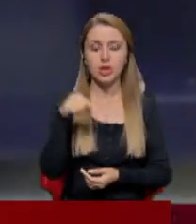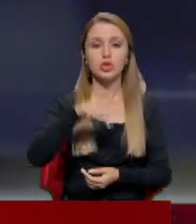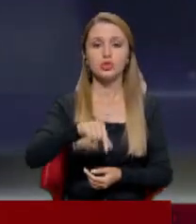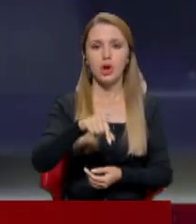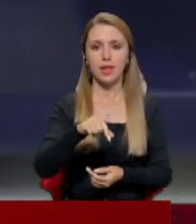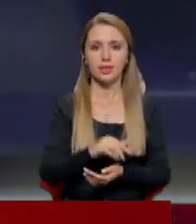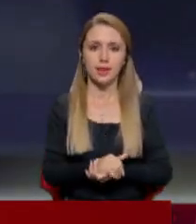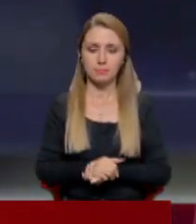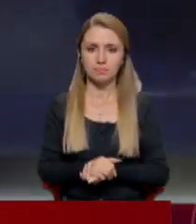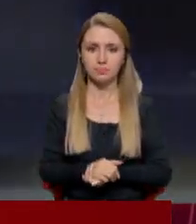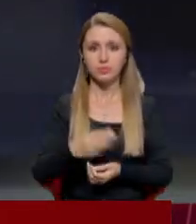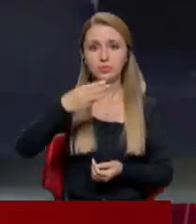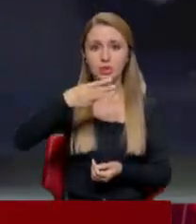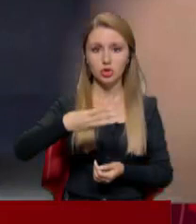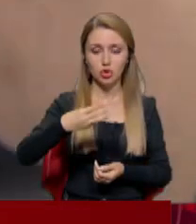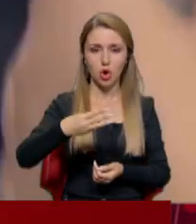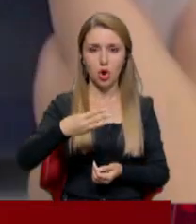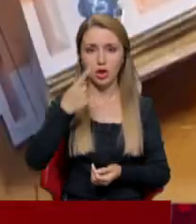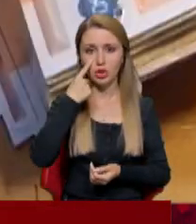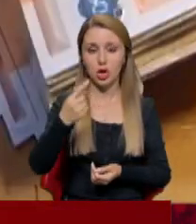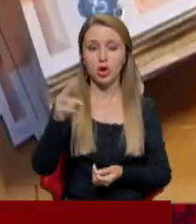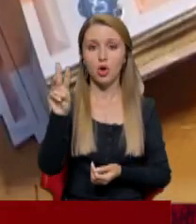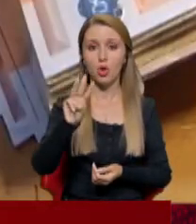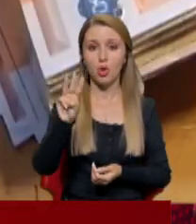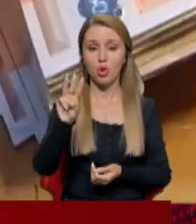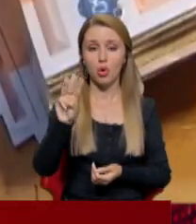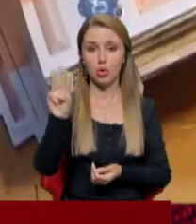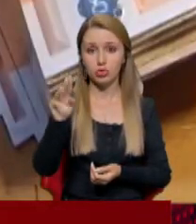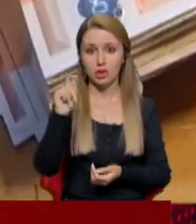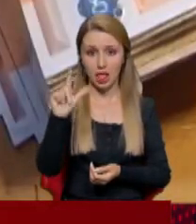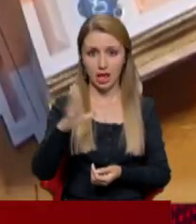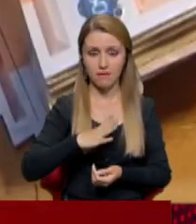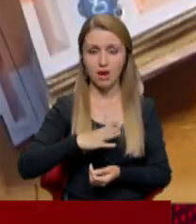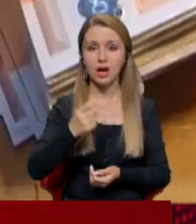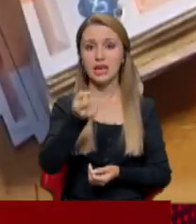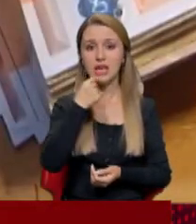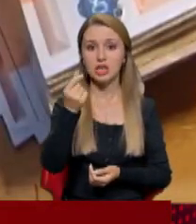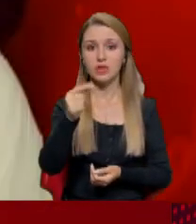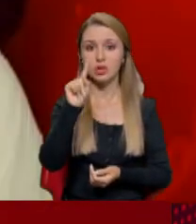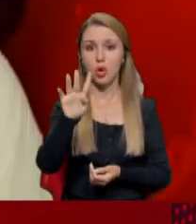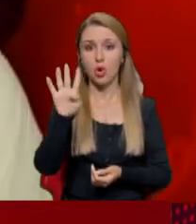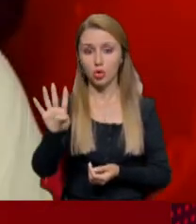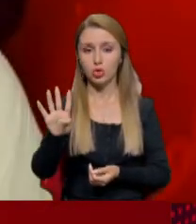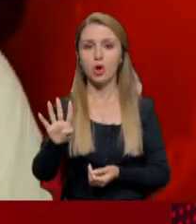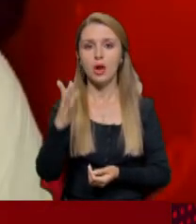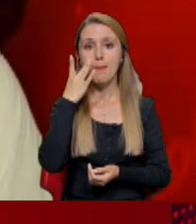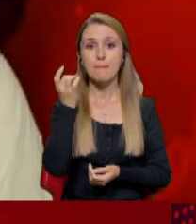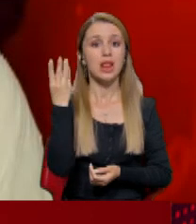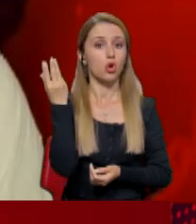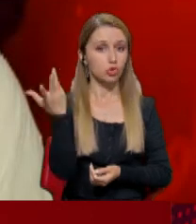anda euro kurunun 30 lira olduğu reel gündemde ilaç fiyatı 14.04'te